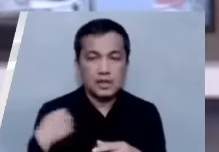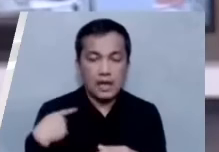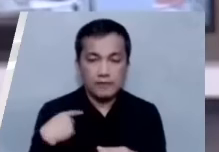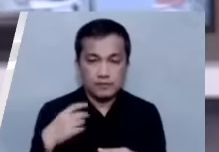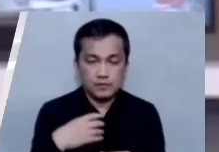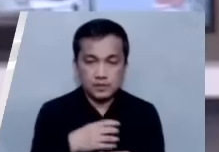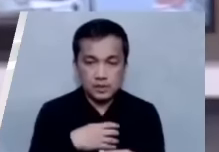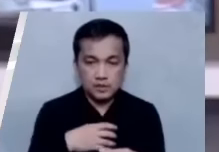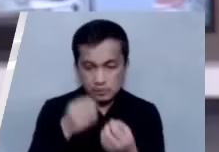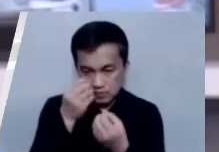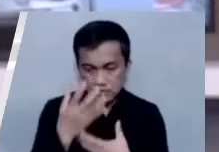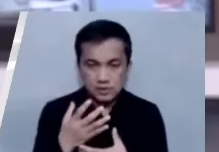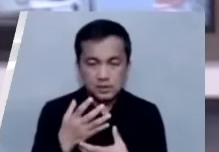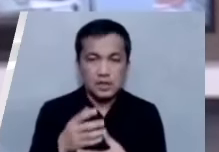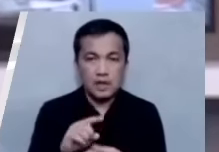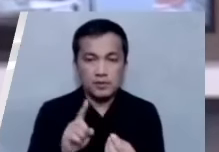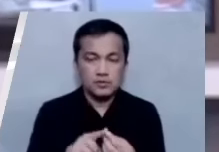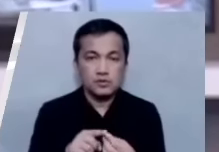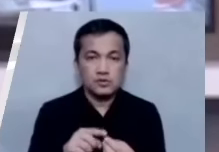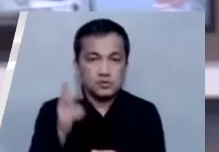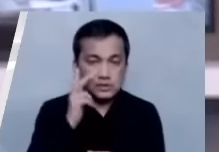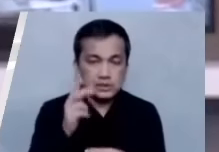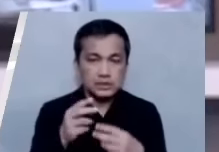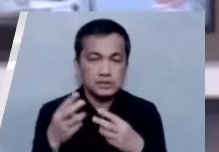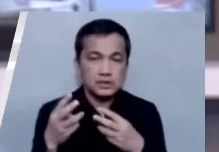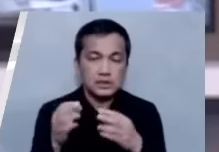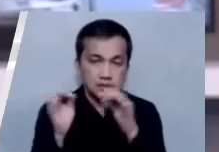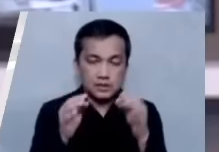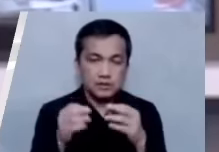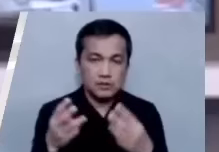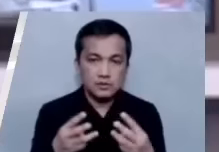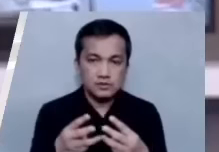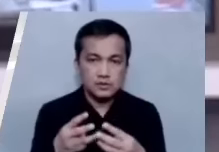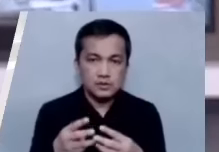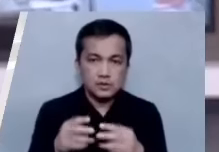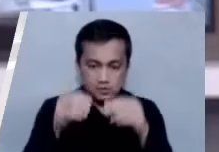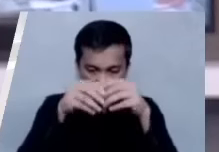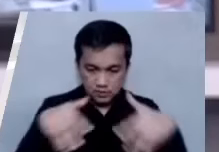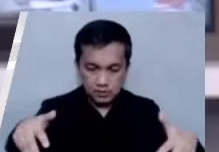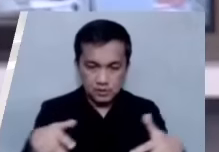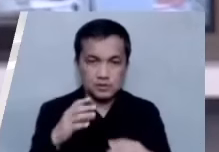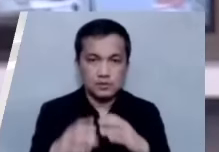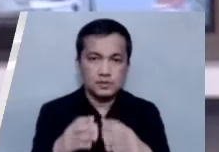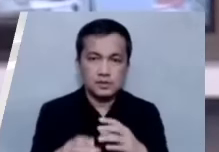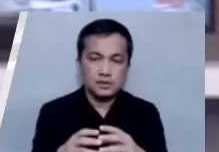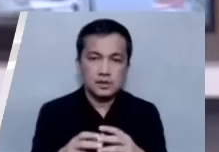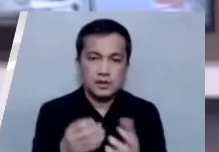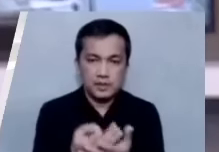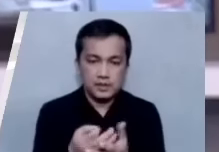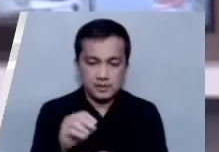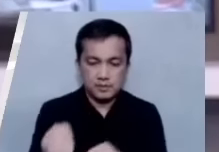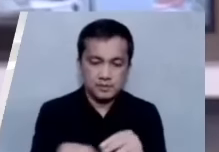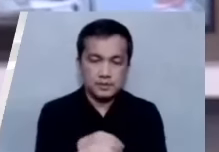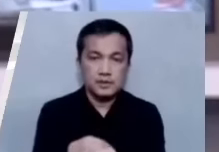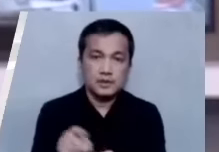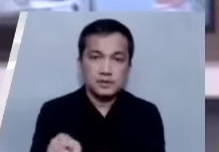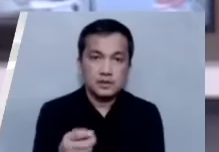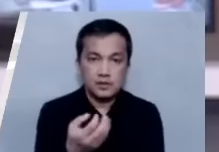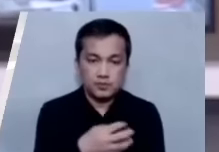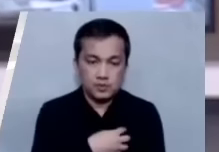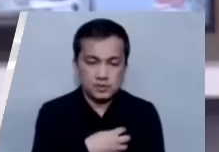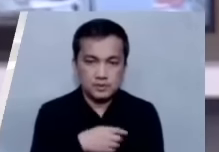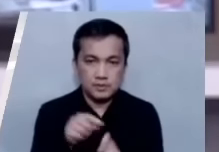kaugnay sa Duterte drug war. Kabila ang diagram ng daloy ng komunikasyon at perang pabuya sa mga pulis na